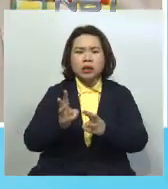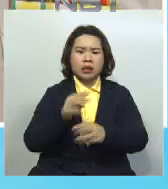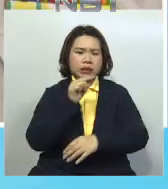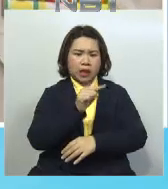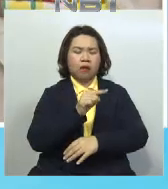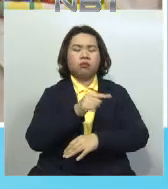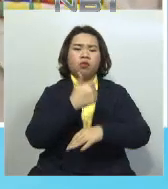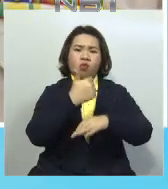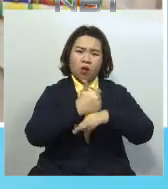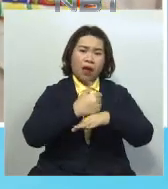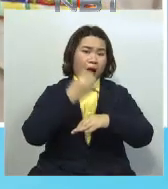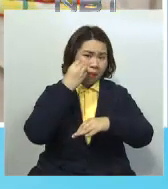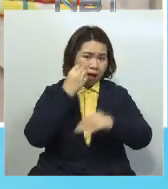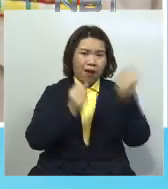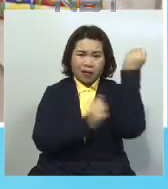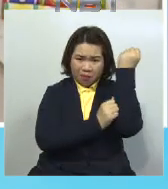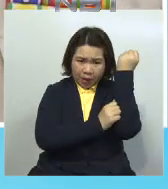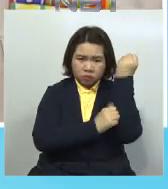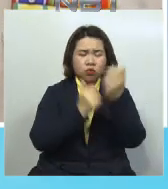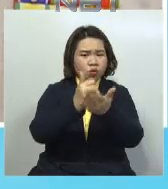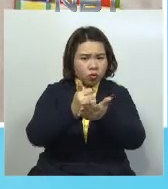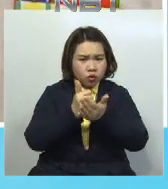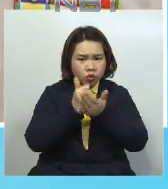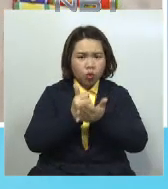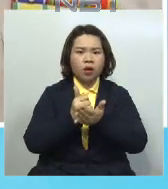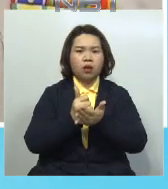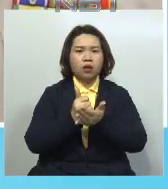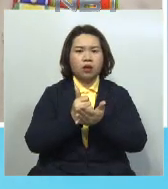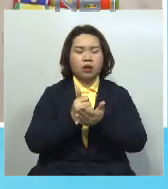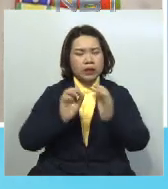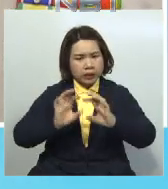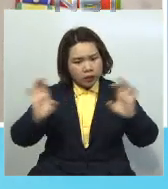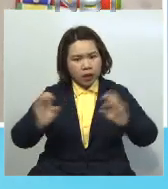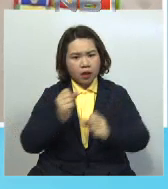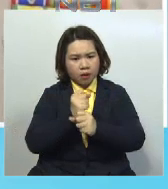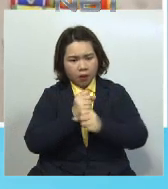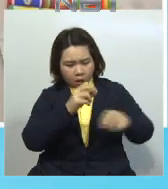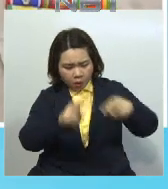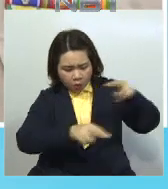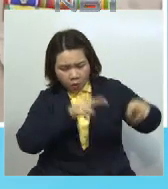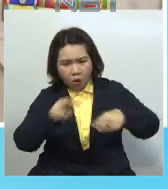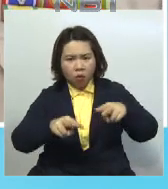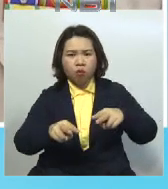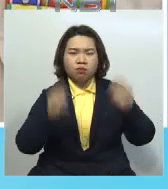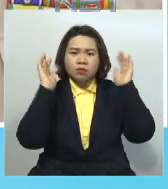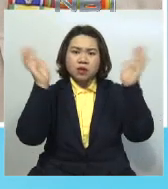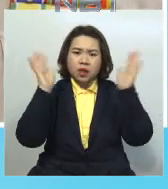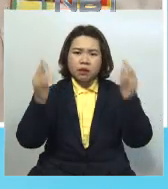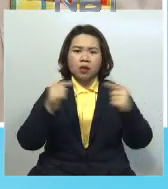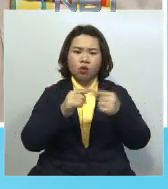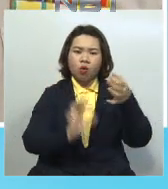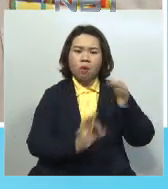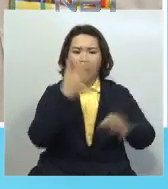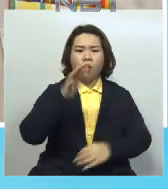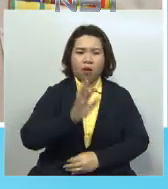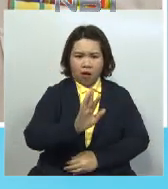มาหันมาร่วมมือกับทางราชการแล้วก็ช่วยควบคุมประชาสัมพันธ์เกี่ยวกับเรื่องดังกล่าว